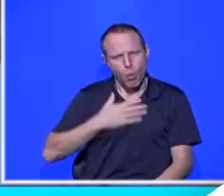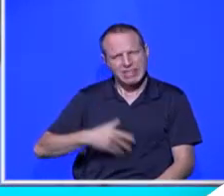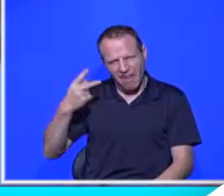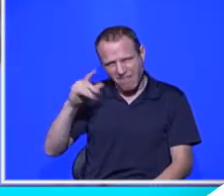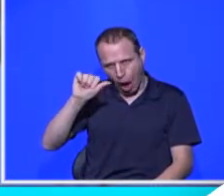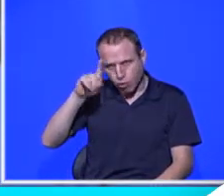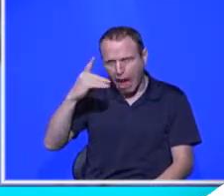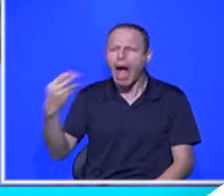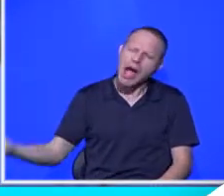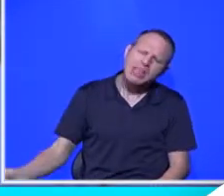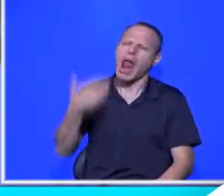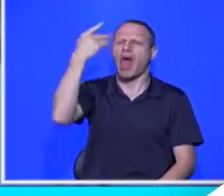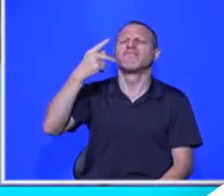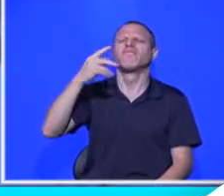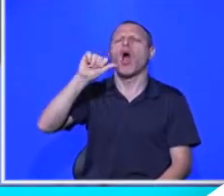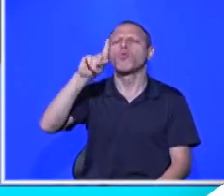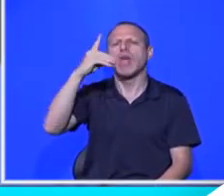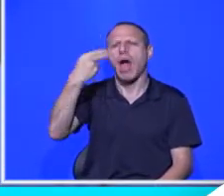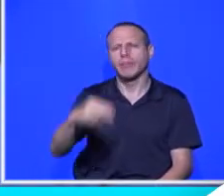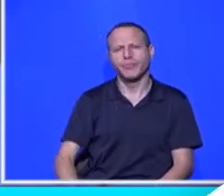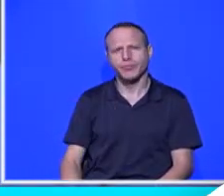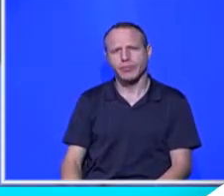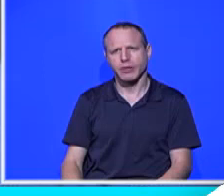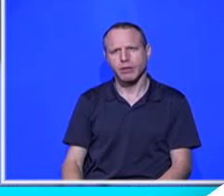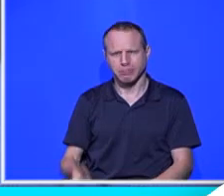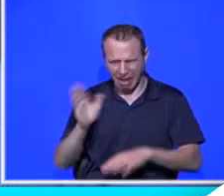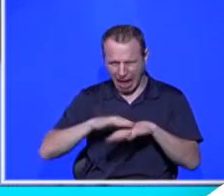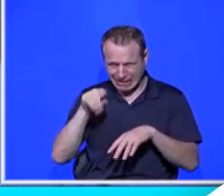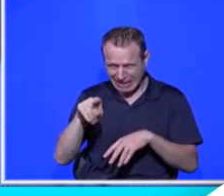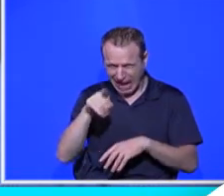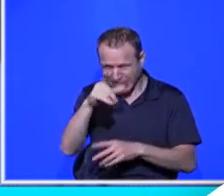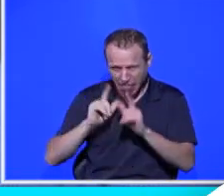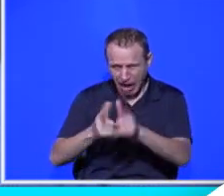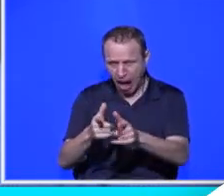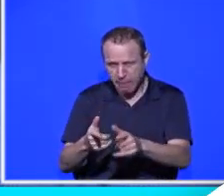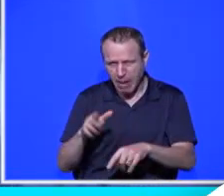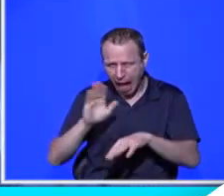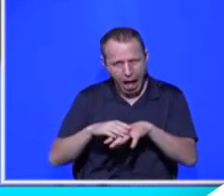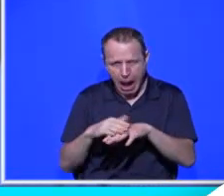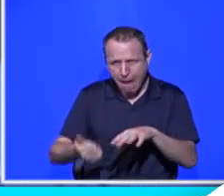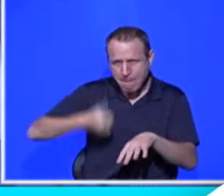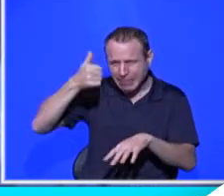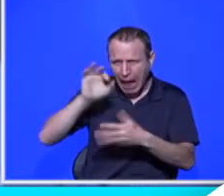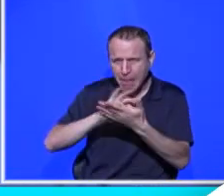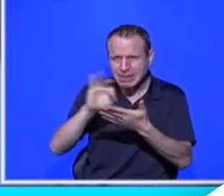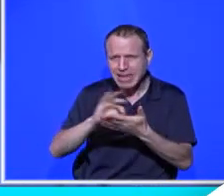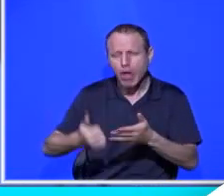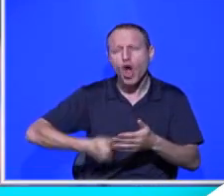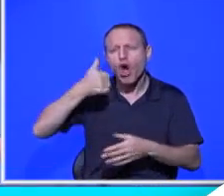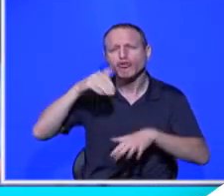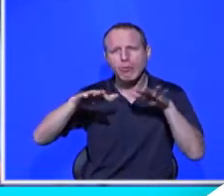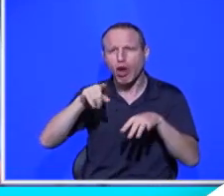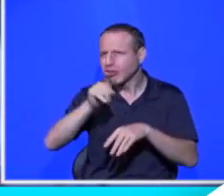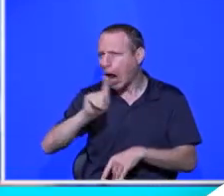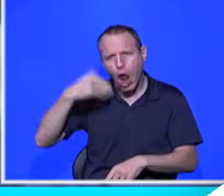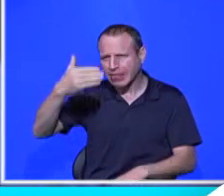פאודה. אתה יודע, זה באמת, על זה אתה נלחם, על מנכ״ל משרד ראש ממשלה שאתה לא